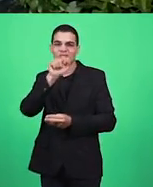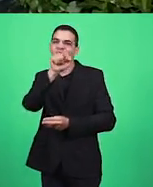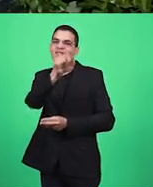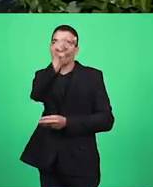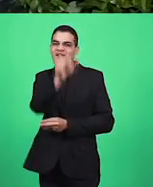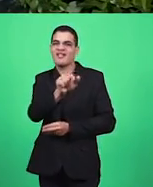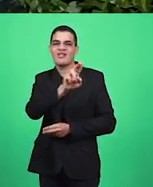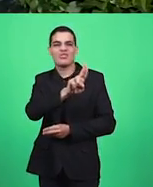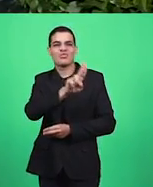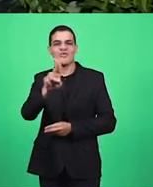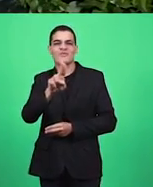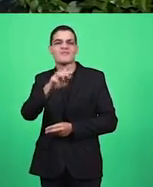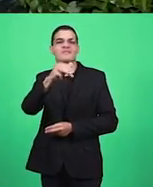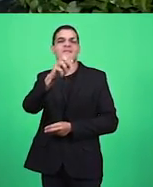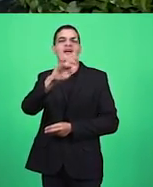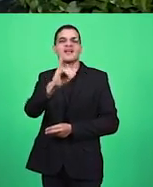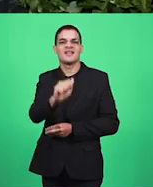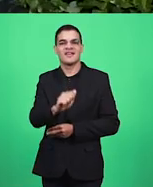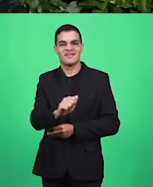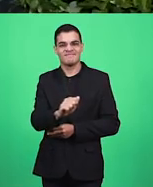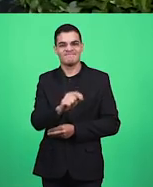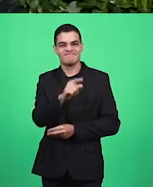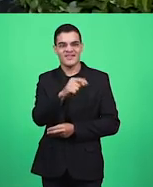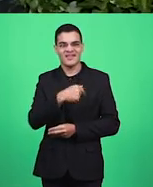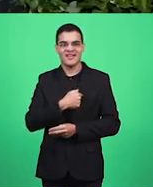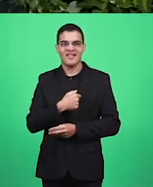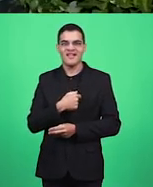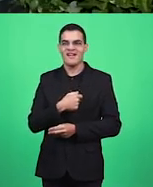Иисус знает и твое имя. Я помню,